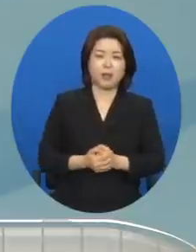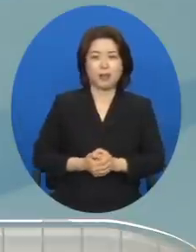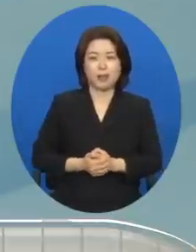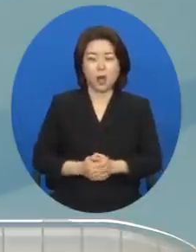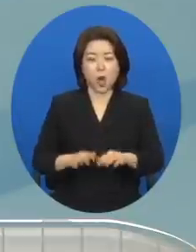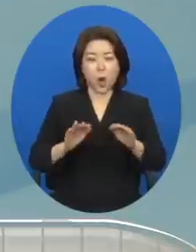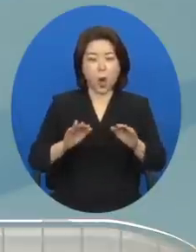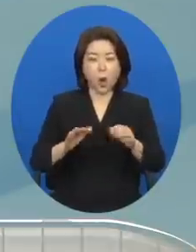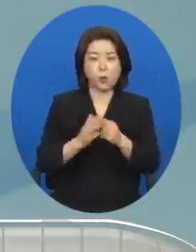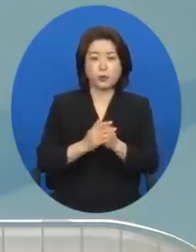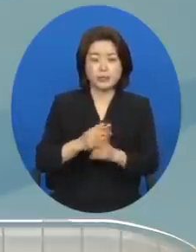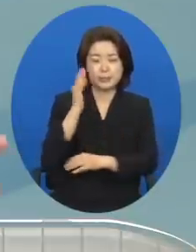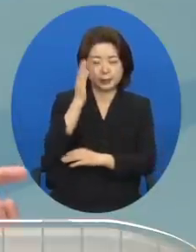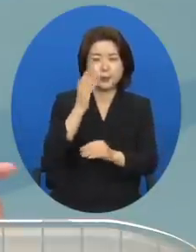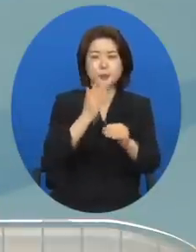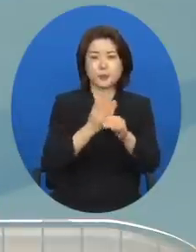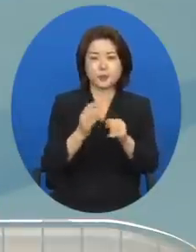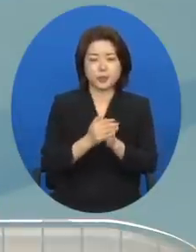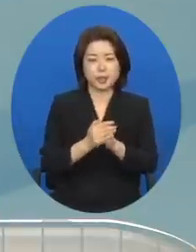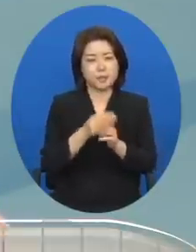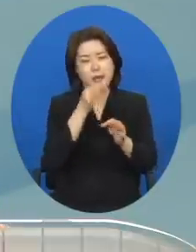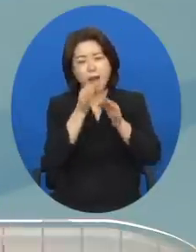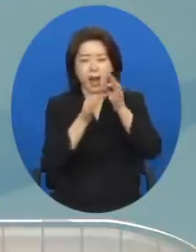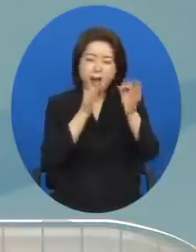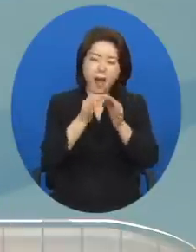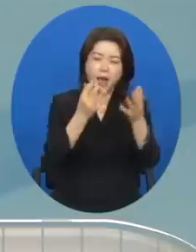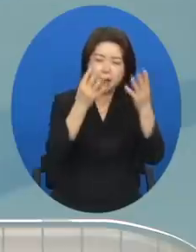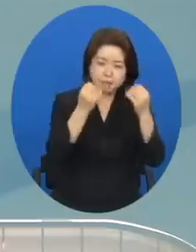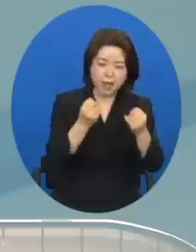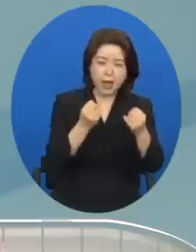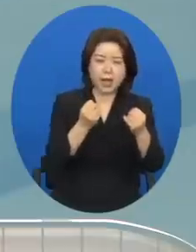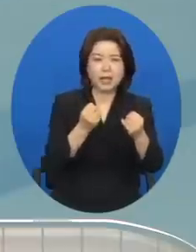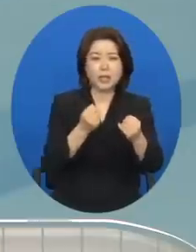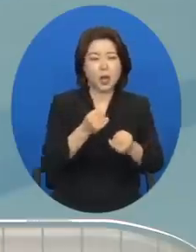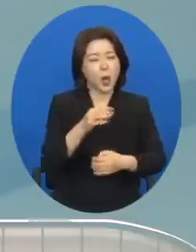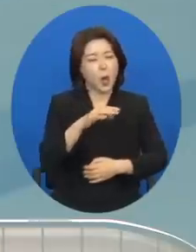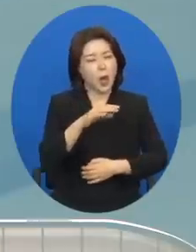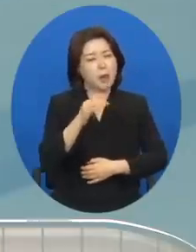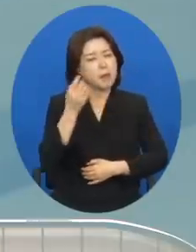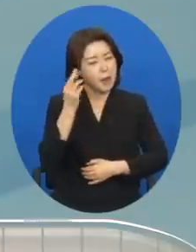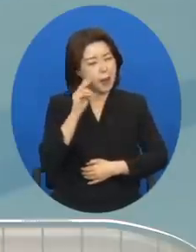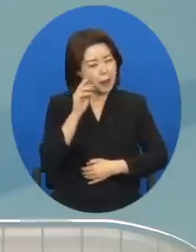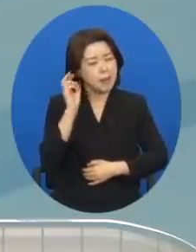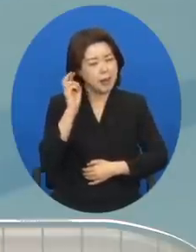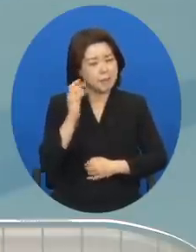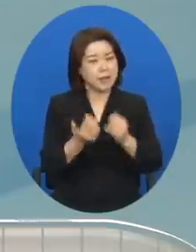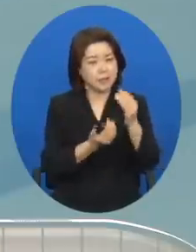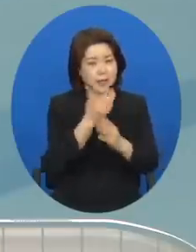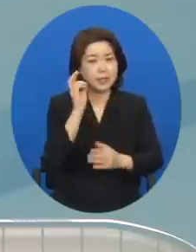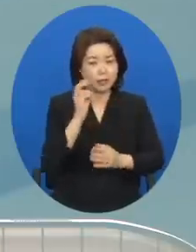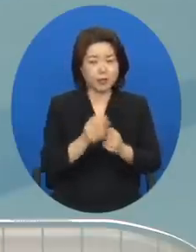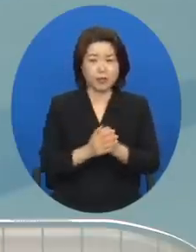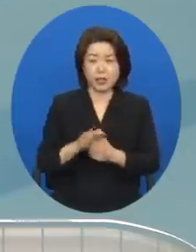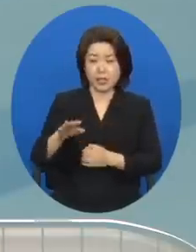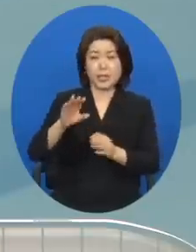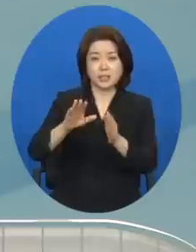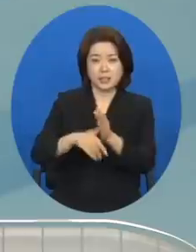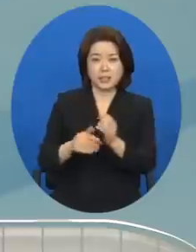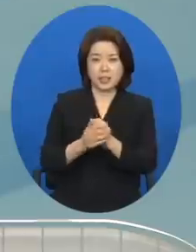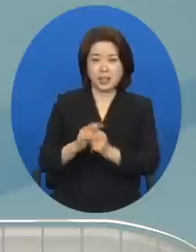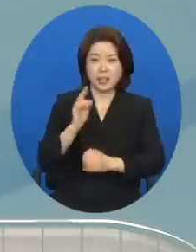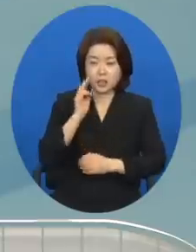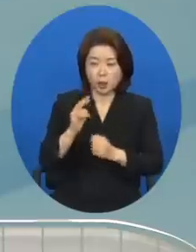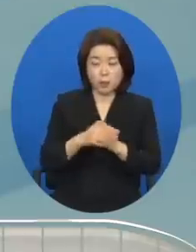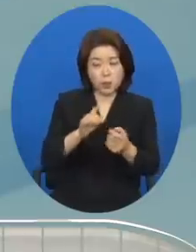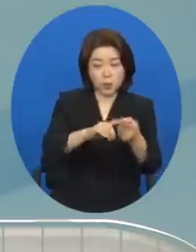설교 중에 누가 막 소리를 지르고 괴성을 지르는 일이 혹 있을지 모르겠는데 목사님 그때 너무